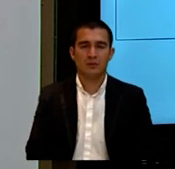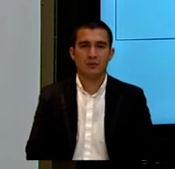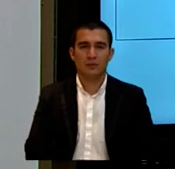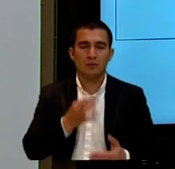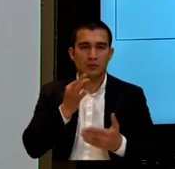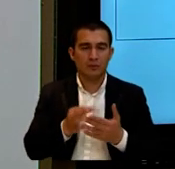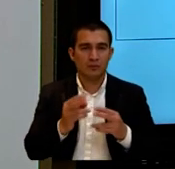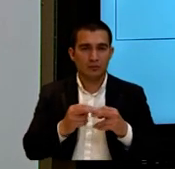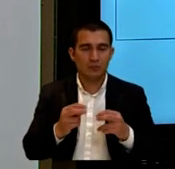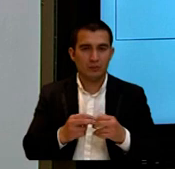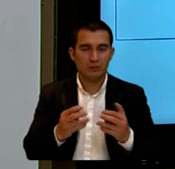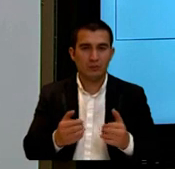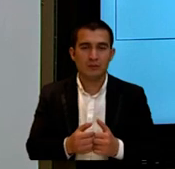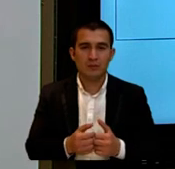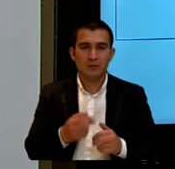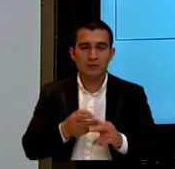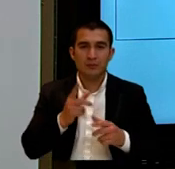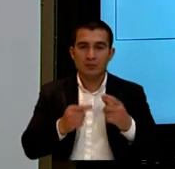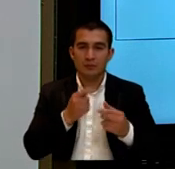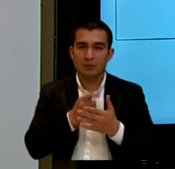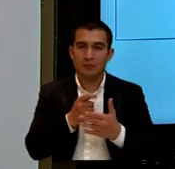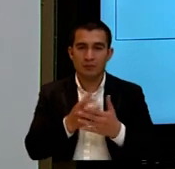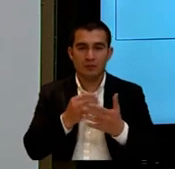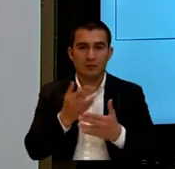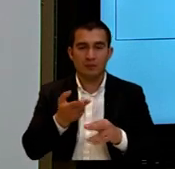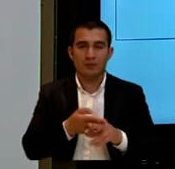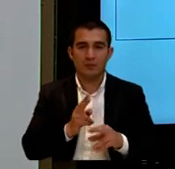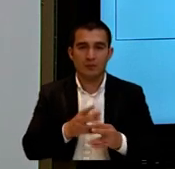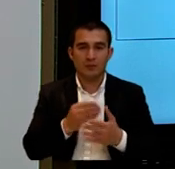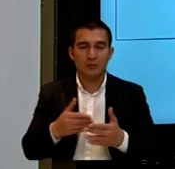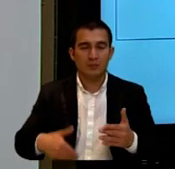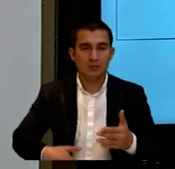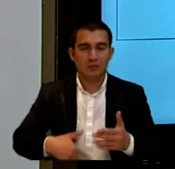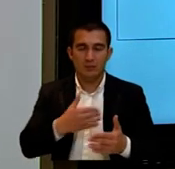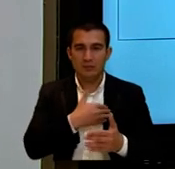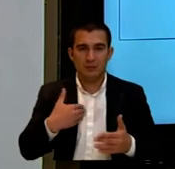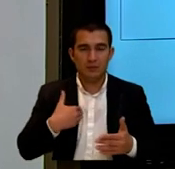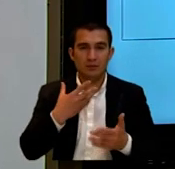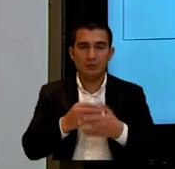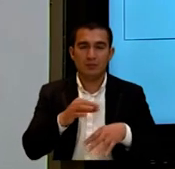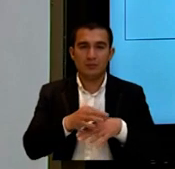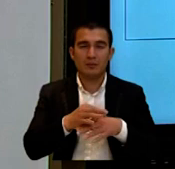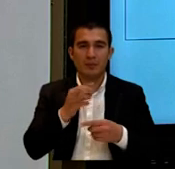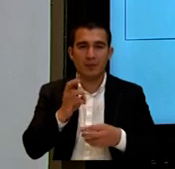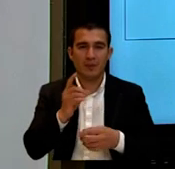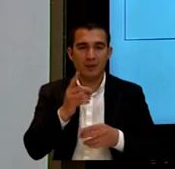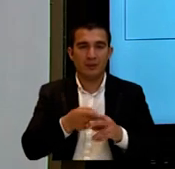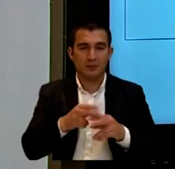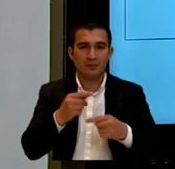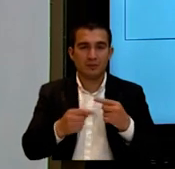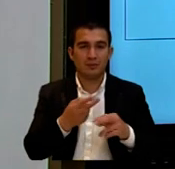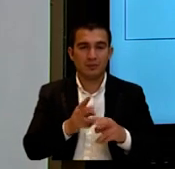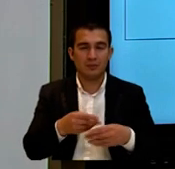Чауабларымызның текшірі боламыз. Демәк, сүт үміз өчіліләрді бұйрек, өпке әйріш әйріш әсіпәсіні